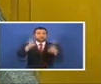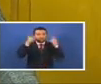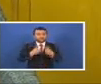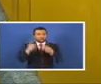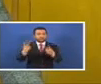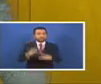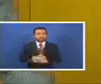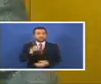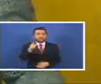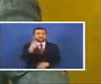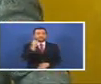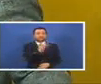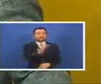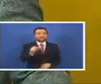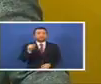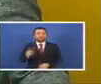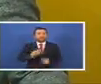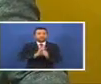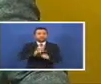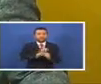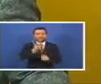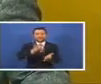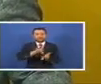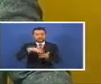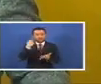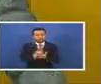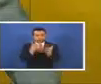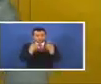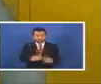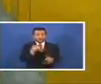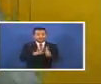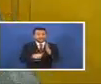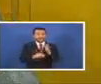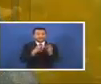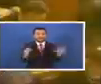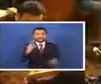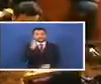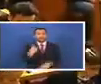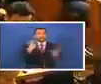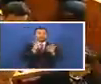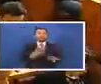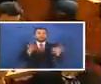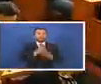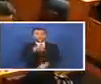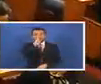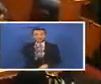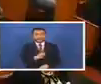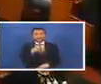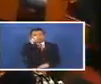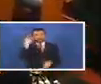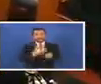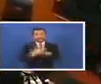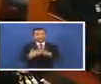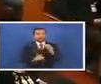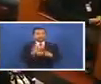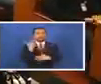da. Birileri bu zulmün bedelini ödeyecek, tarihte hiç görülmemiş. Adalet belki geç